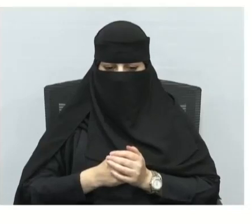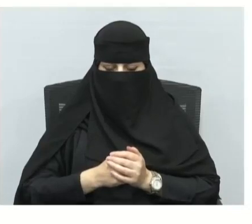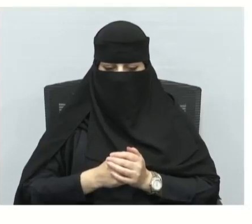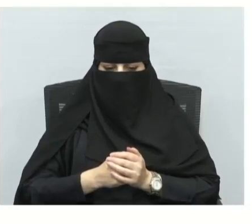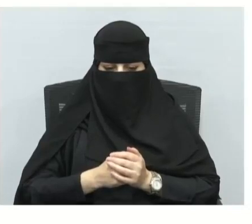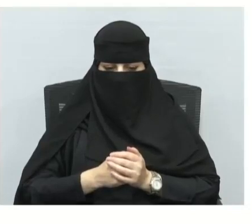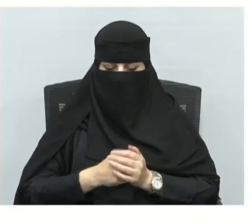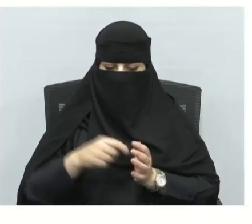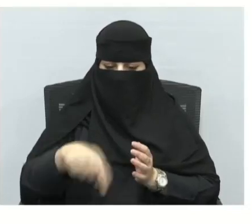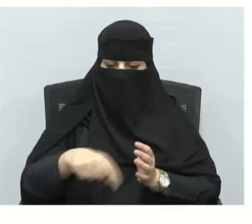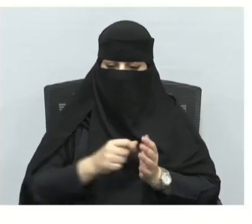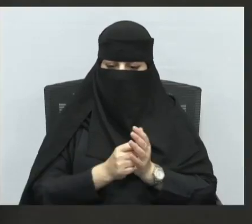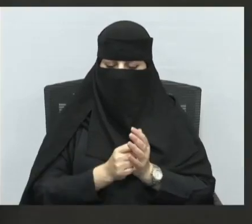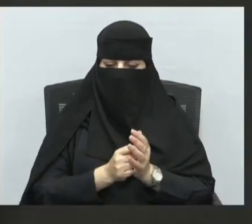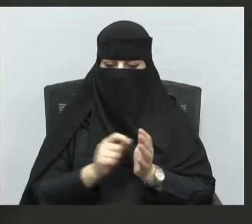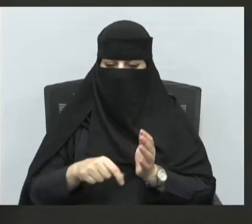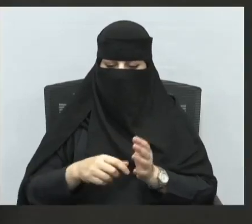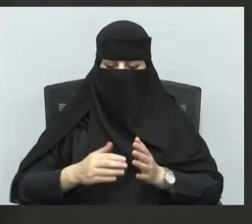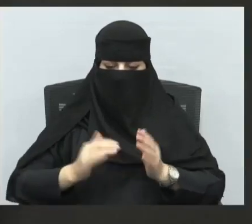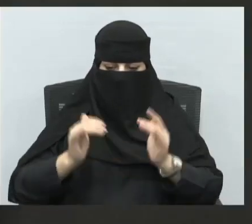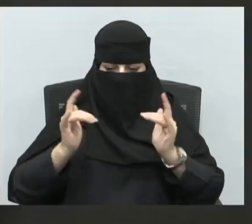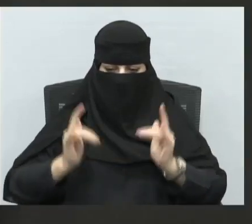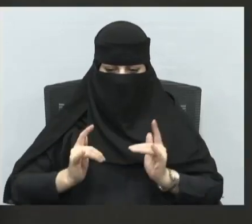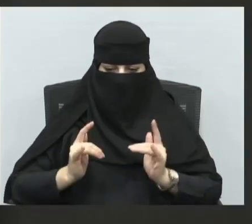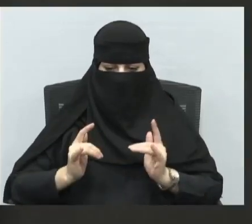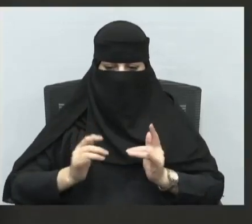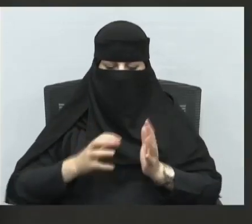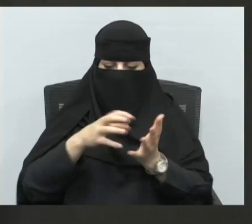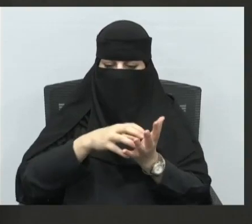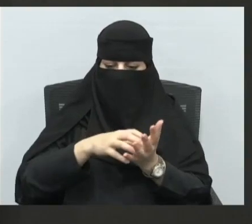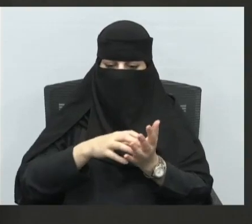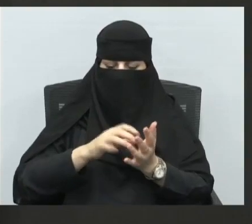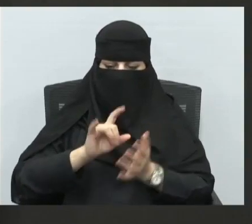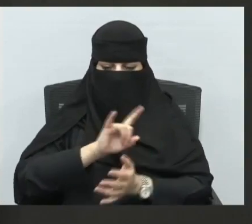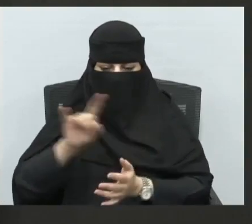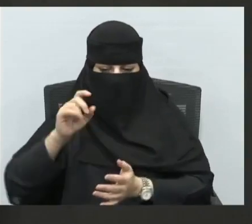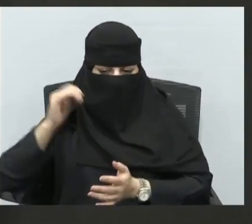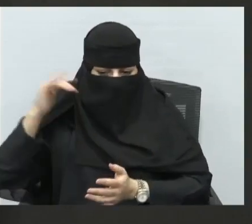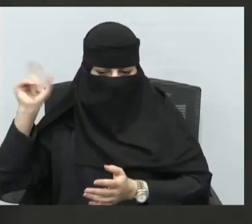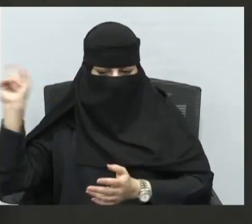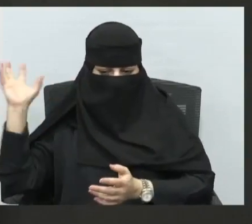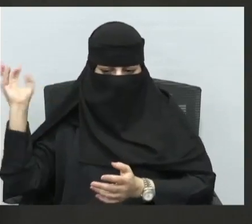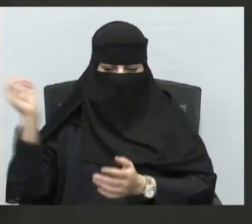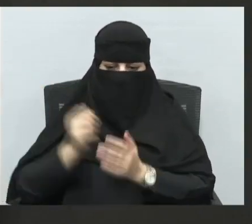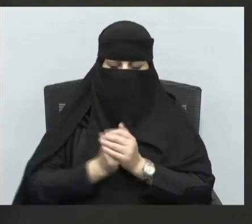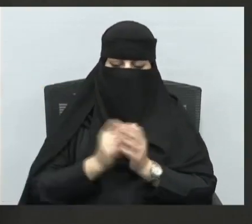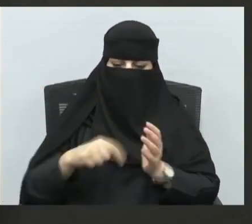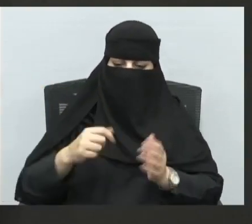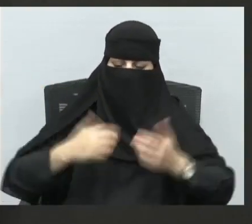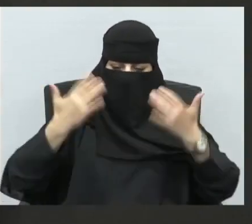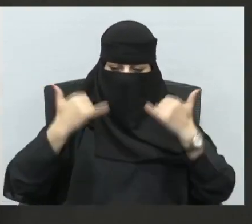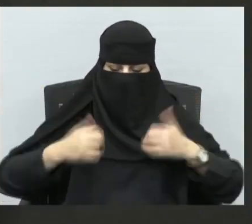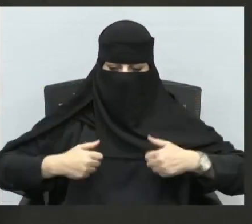اذا الان نجلس في مكان هادئ ونستمع جيدا الى شرح المعلمه نجلس جلسه